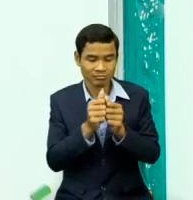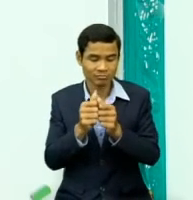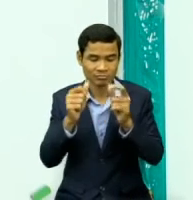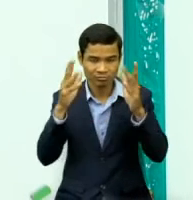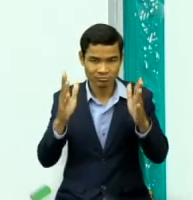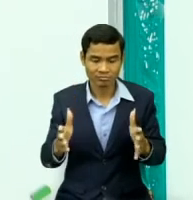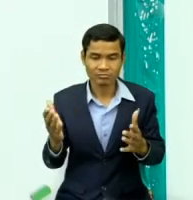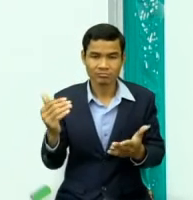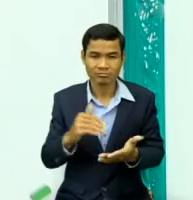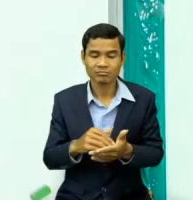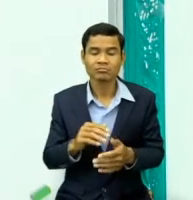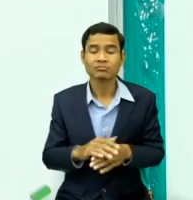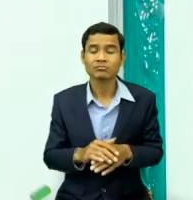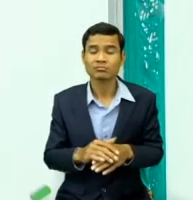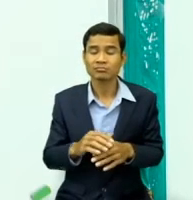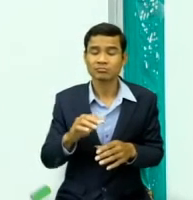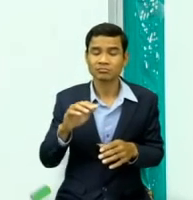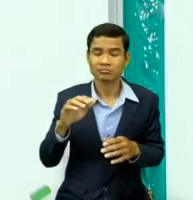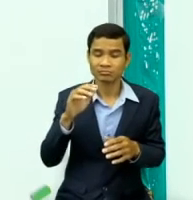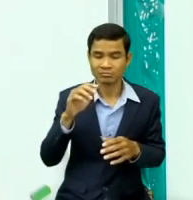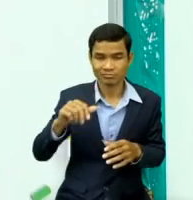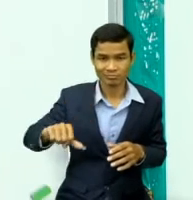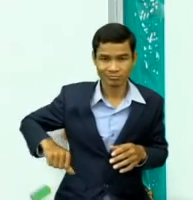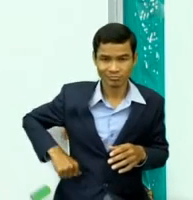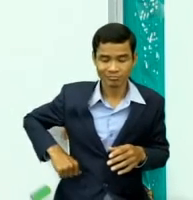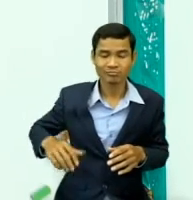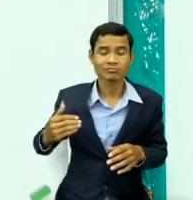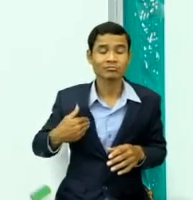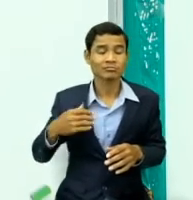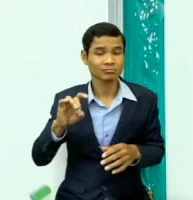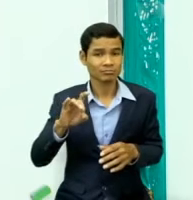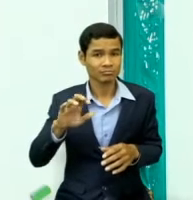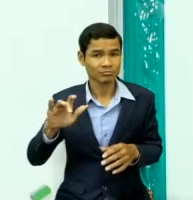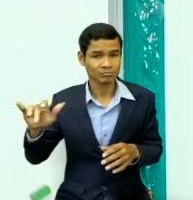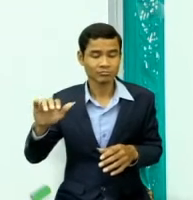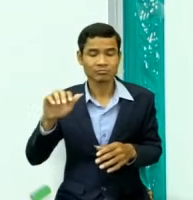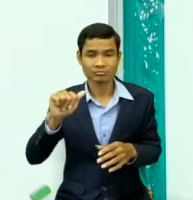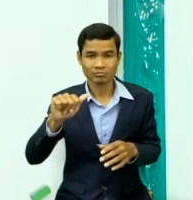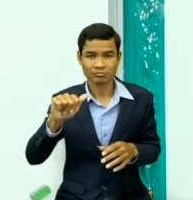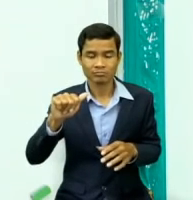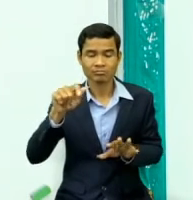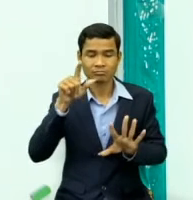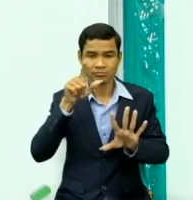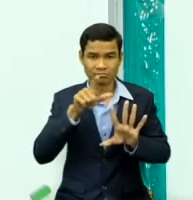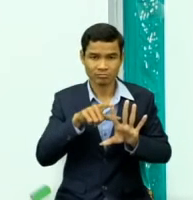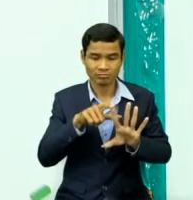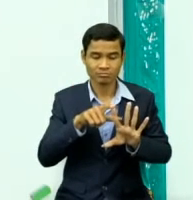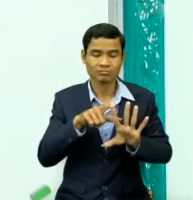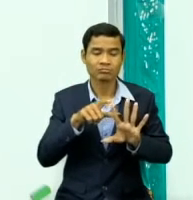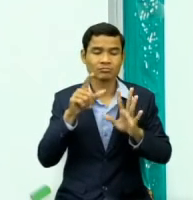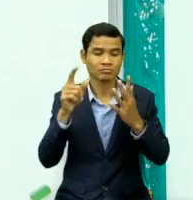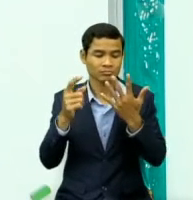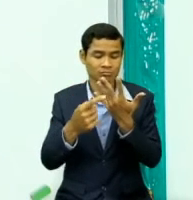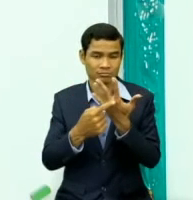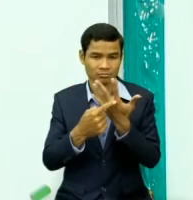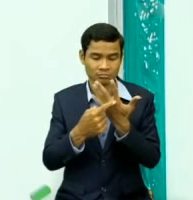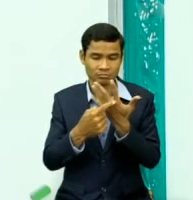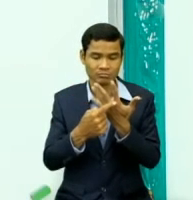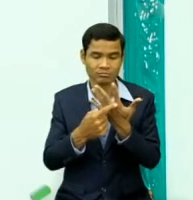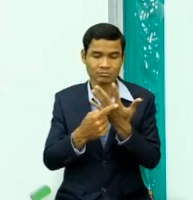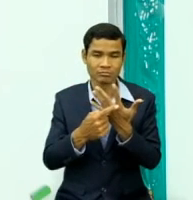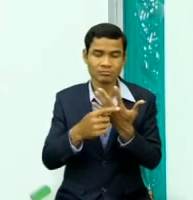một đoàn tiết nhé nhỏ miên ạ sò nhớ xâm lạp bí sạ